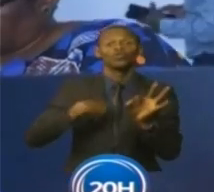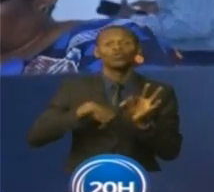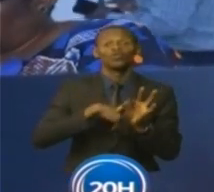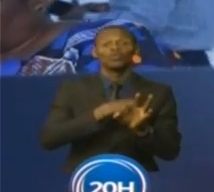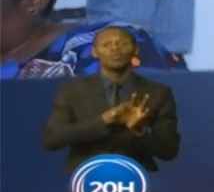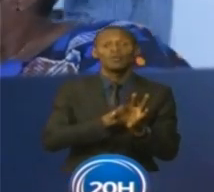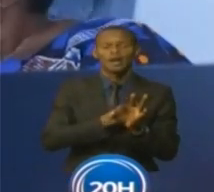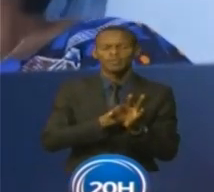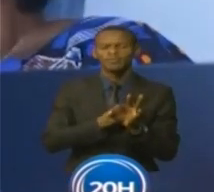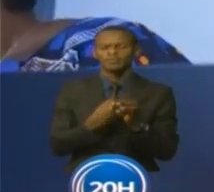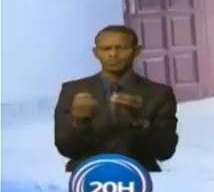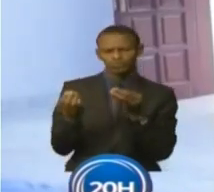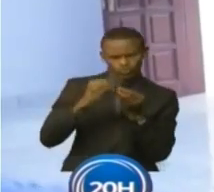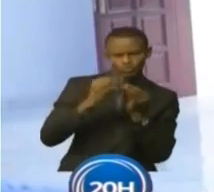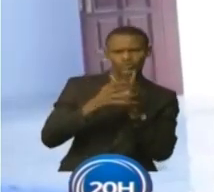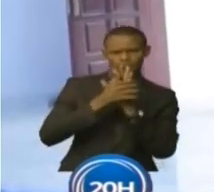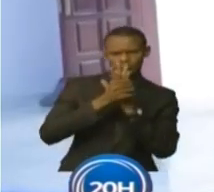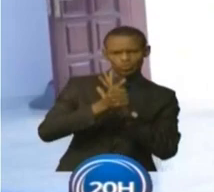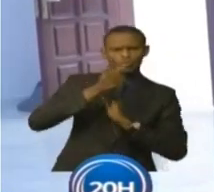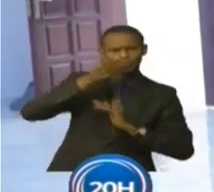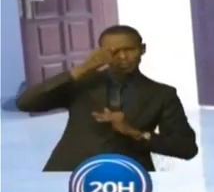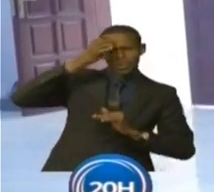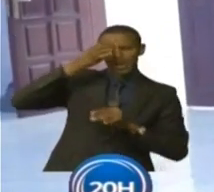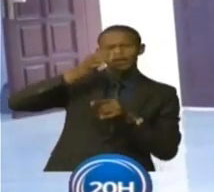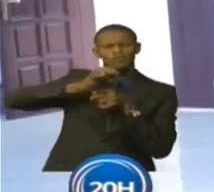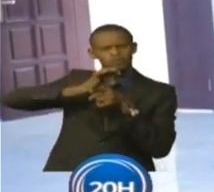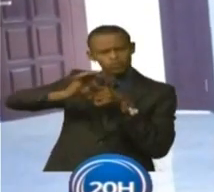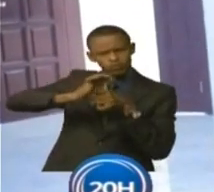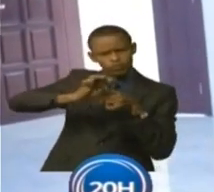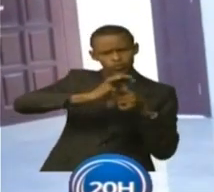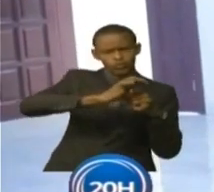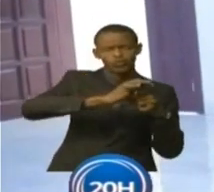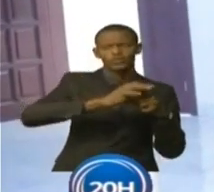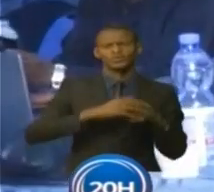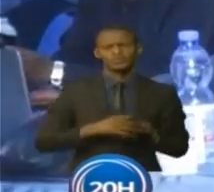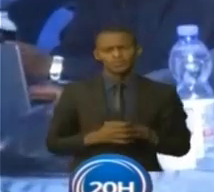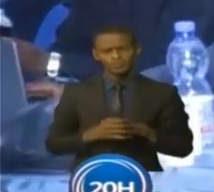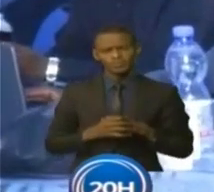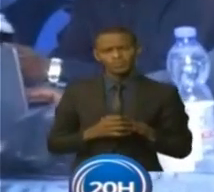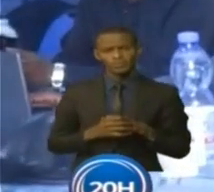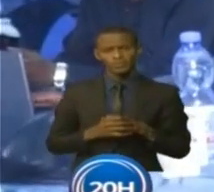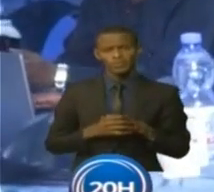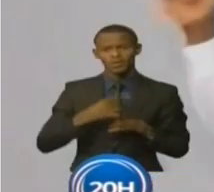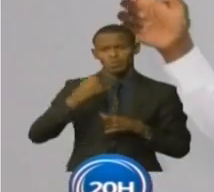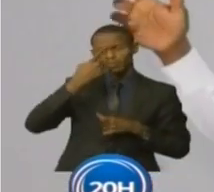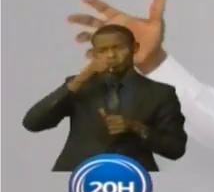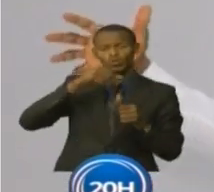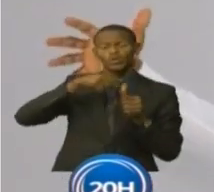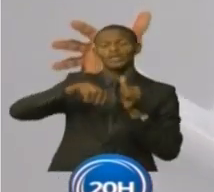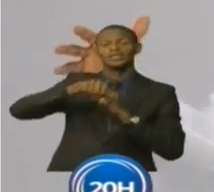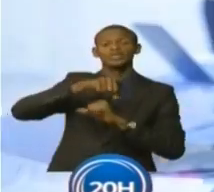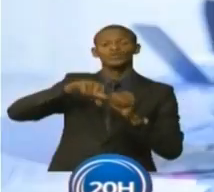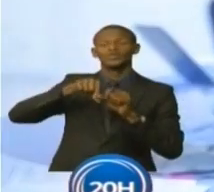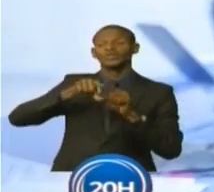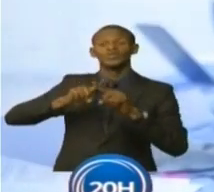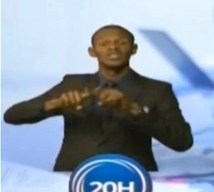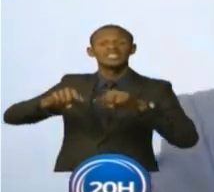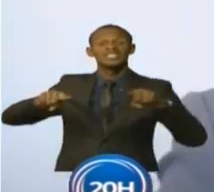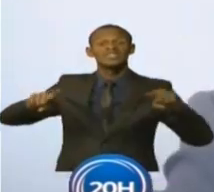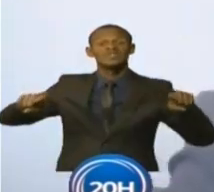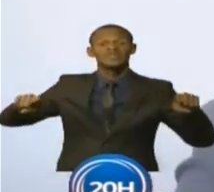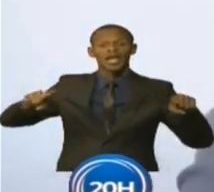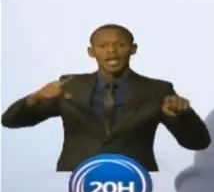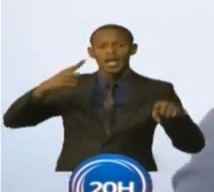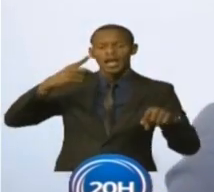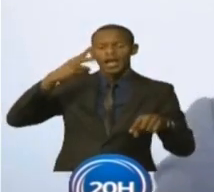président du conseil d'administration, en sa qualité de président des associations des victimes de la Tchopo, lance un appel à l'apaisement.